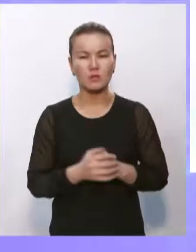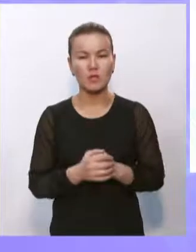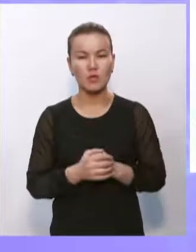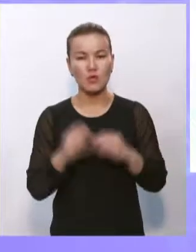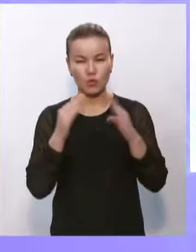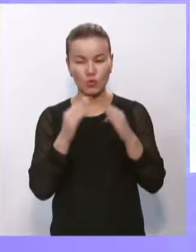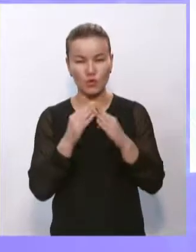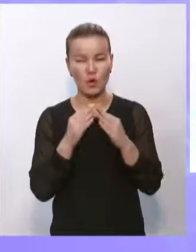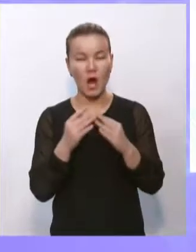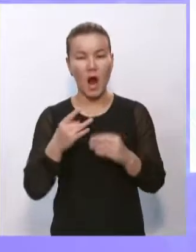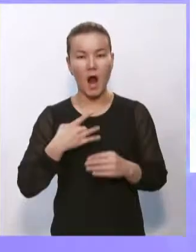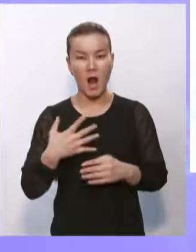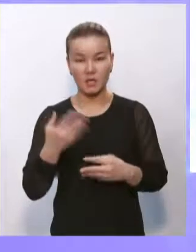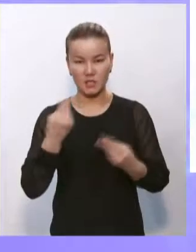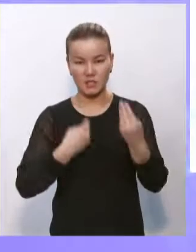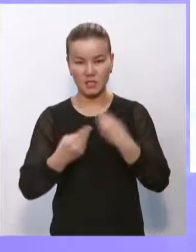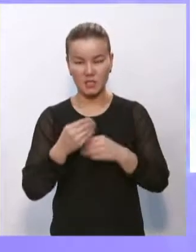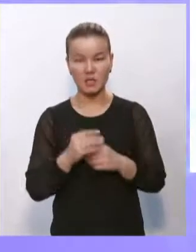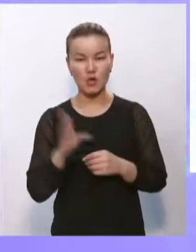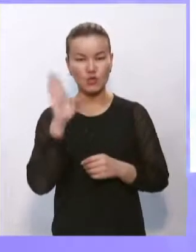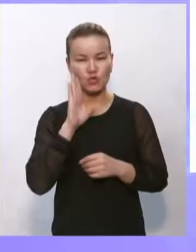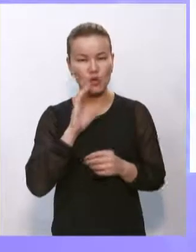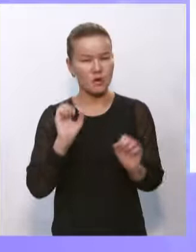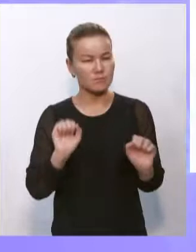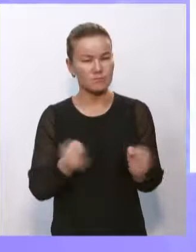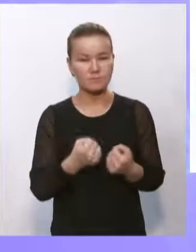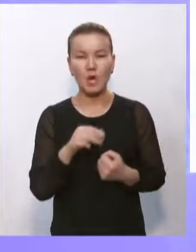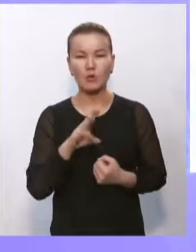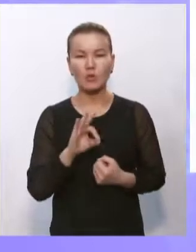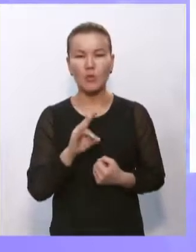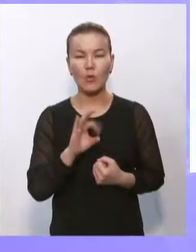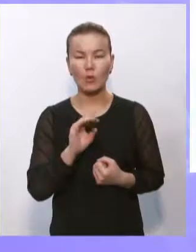Үйлөр ак кийинет. Суулар тоңот.